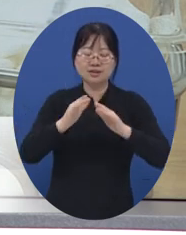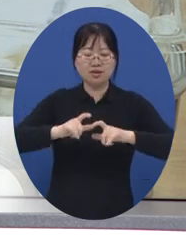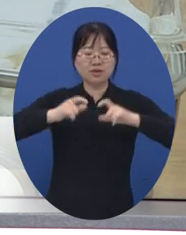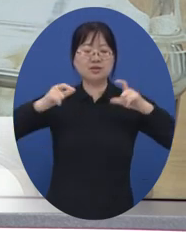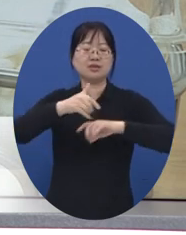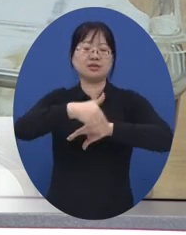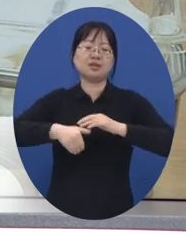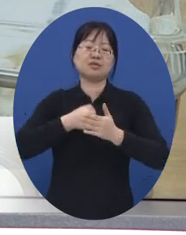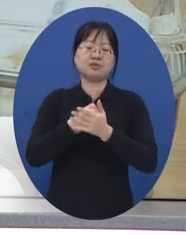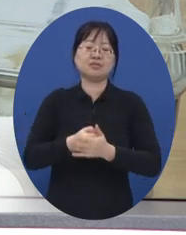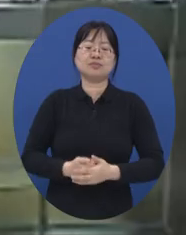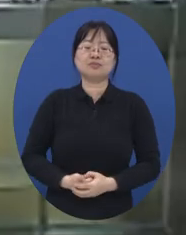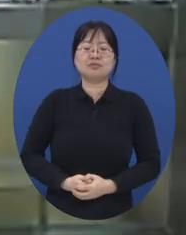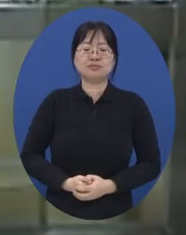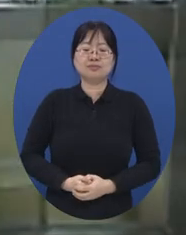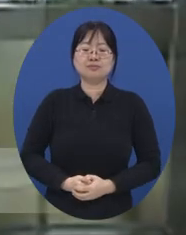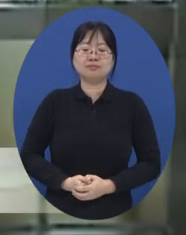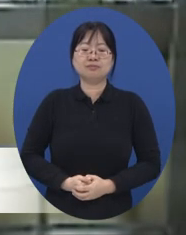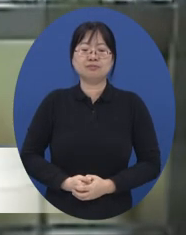했습니다